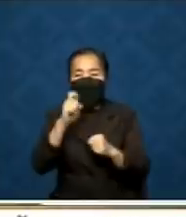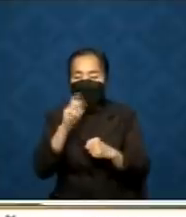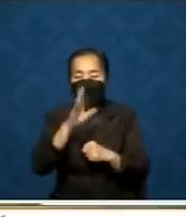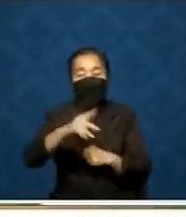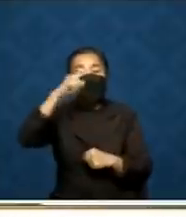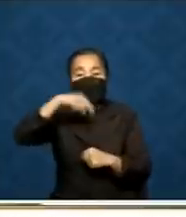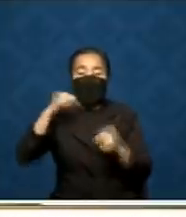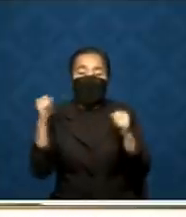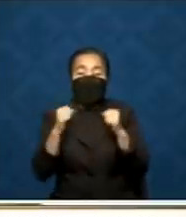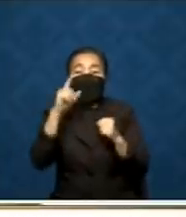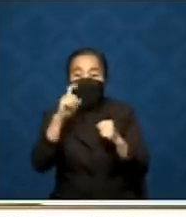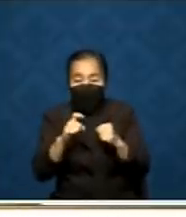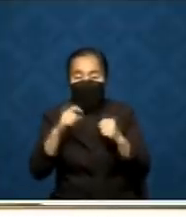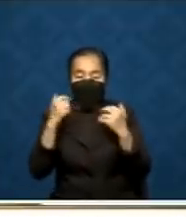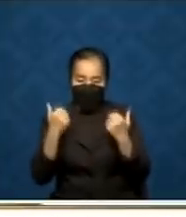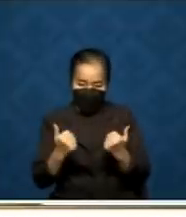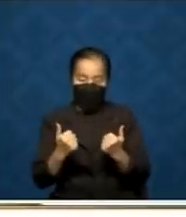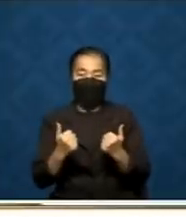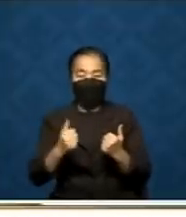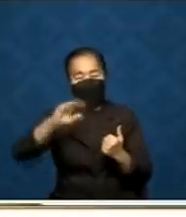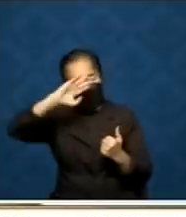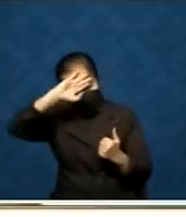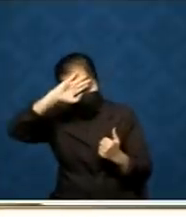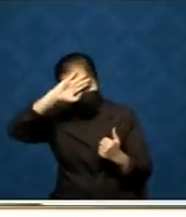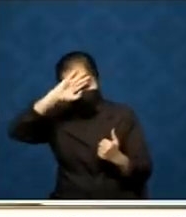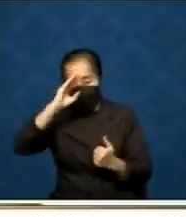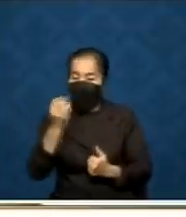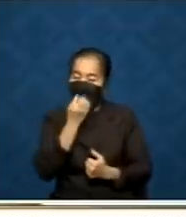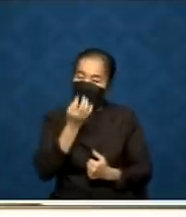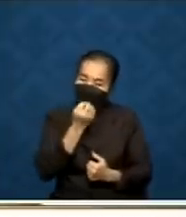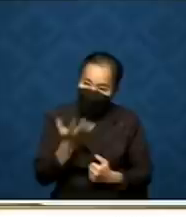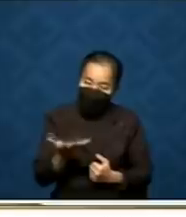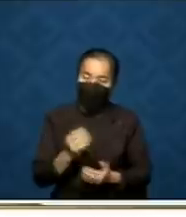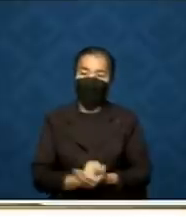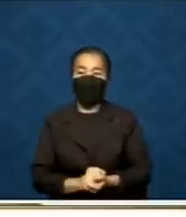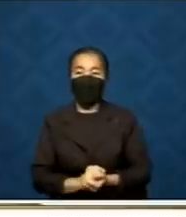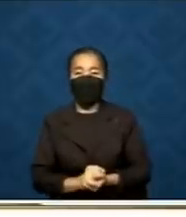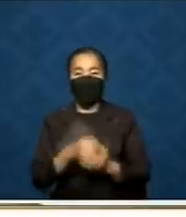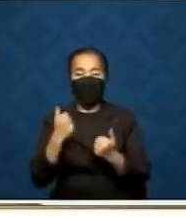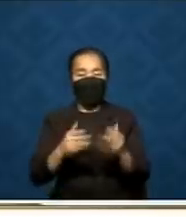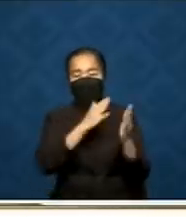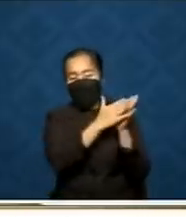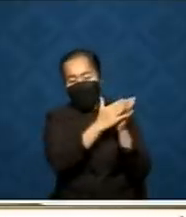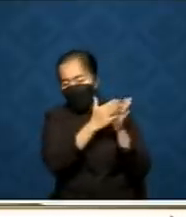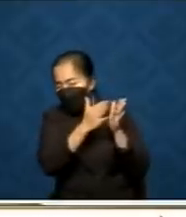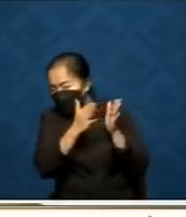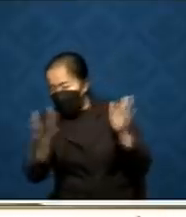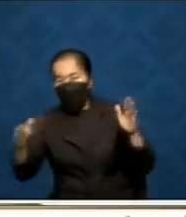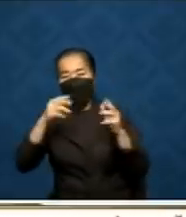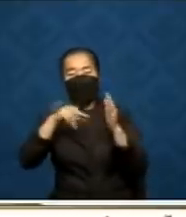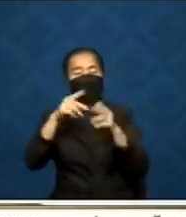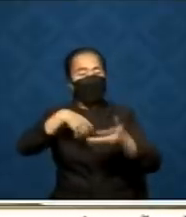อ่ะแต่มันก็มาถึงเจ็บถึงป่วยแล้วก็อดอยากแล้วถามว่าไอ้ที่ว่ากันมาทั้งหมดนี่ใคร